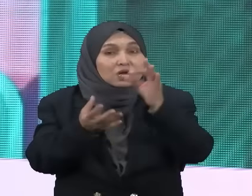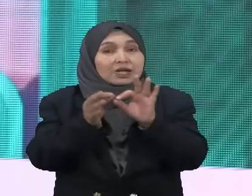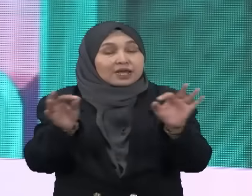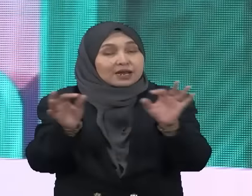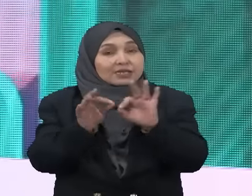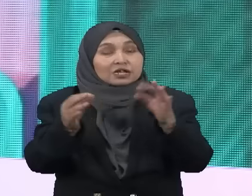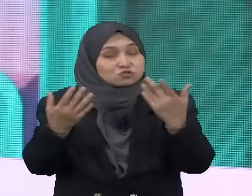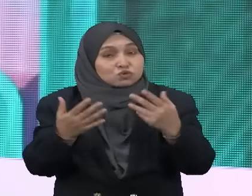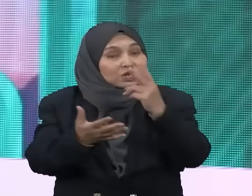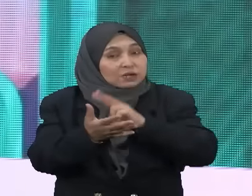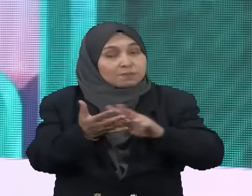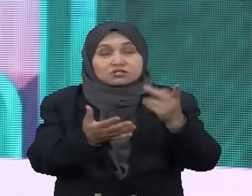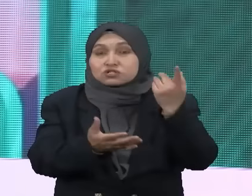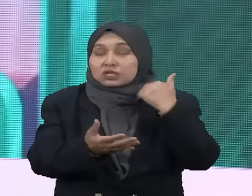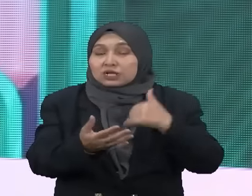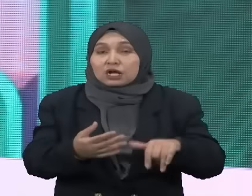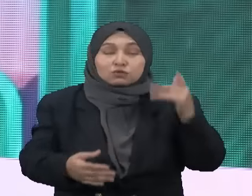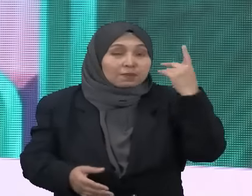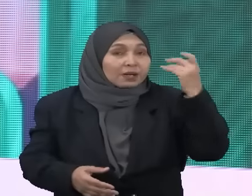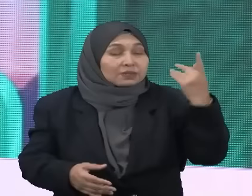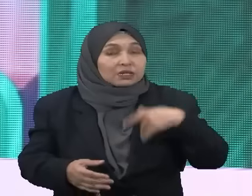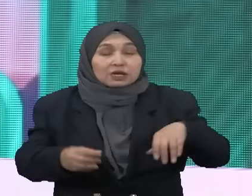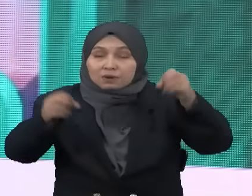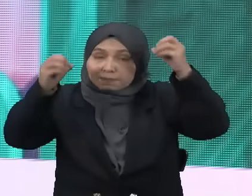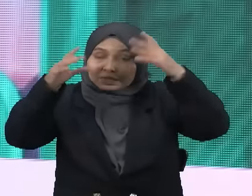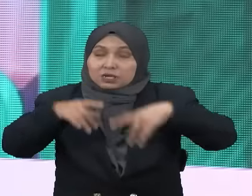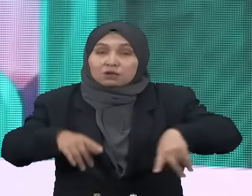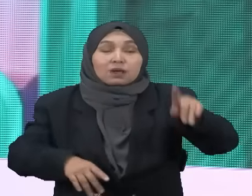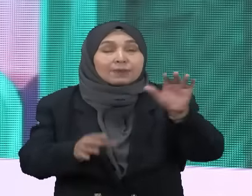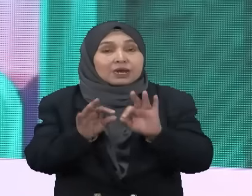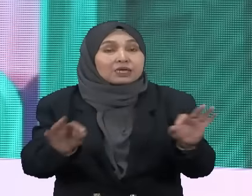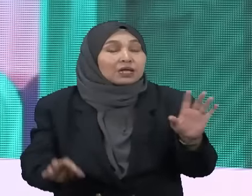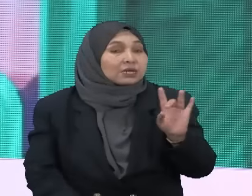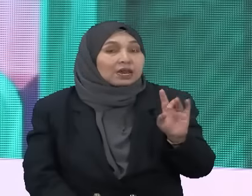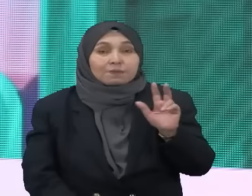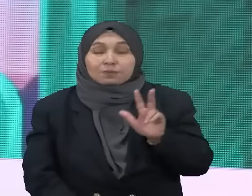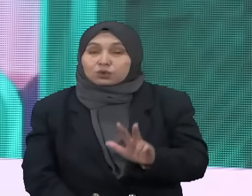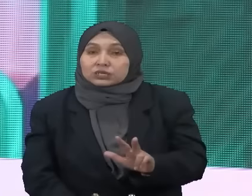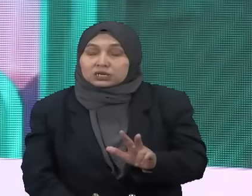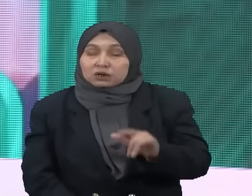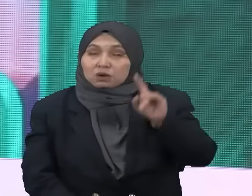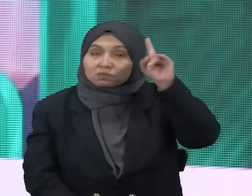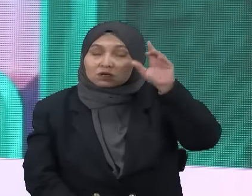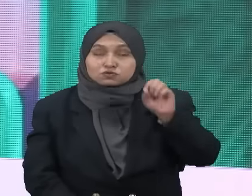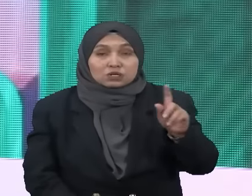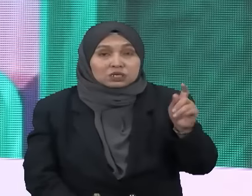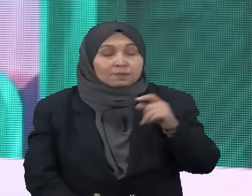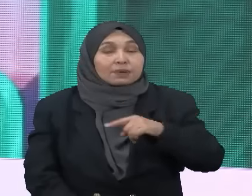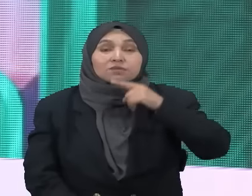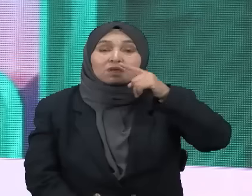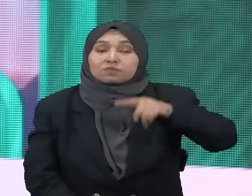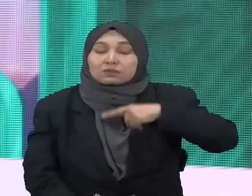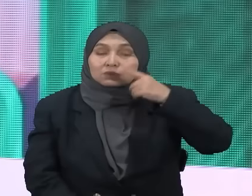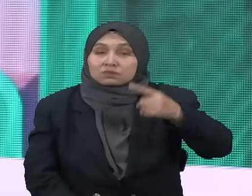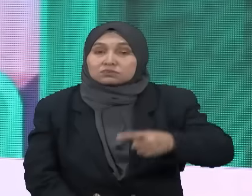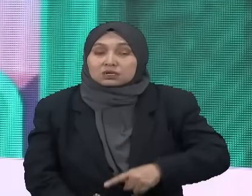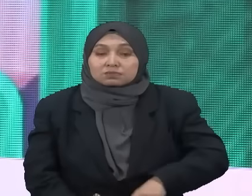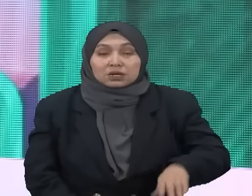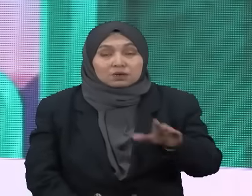yang telah dibaca sebentar tadi. Tuan-tuan dan puan-puan dirahmati Allah, pada ayat yang ke-83 Allah Subhanahu wa taala berfirman dengan mengatakan